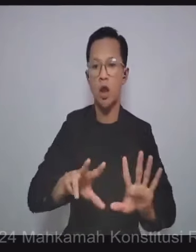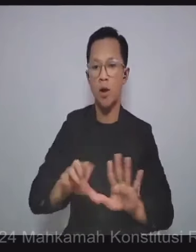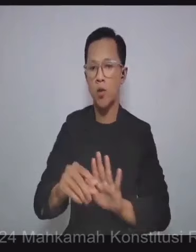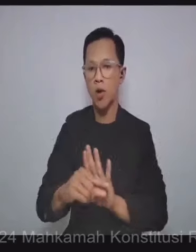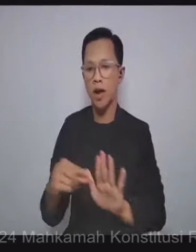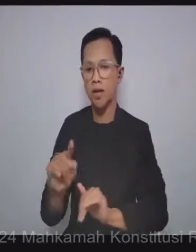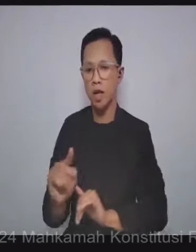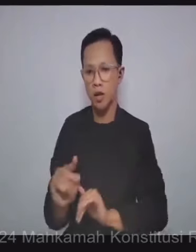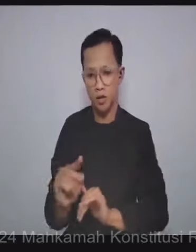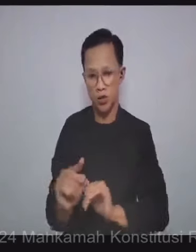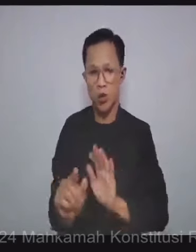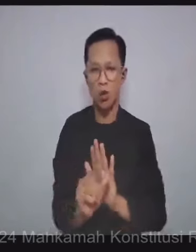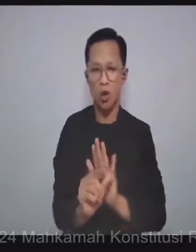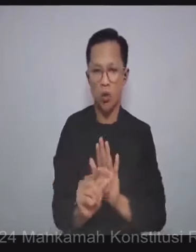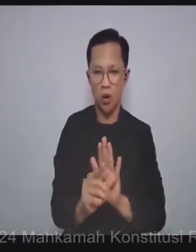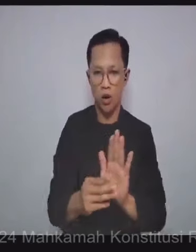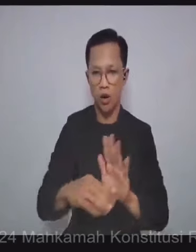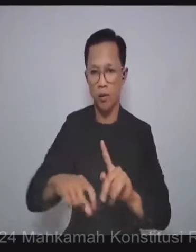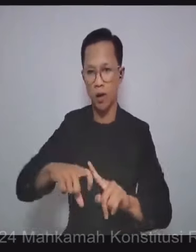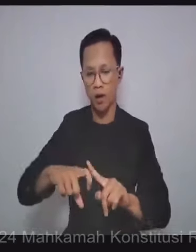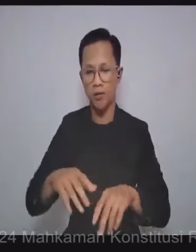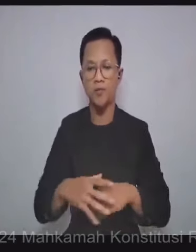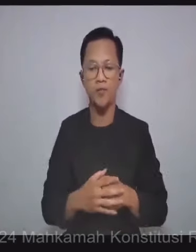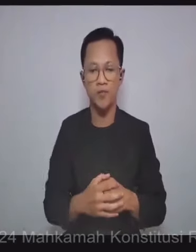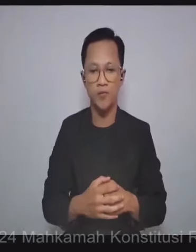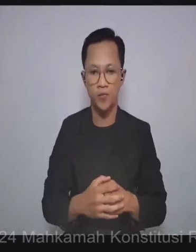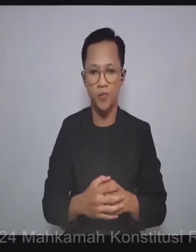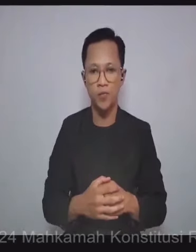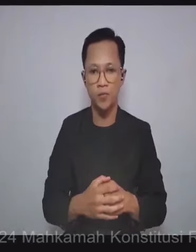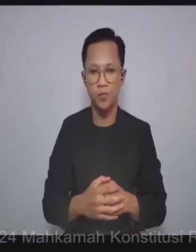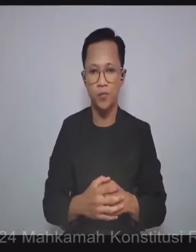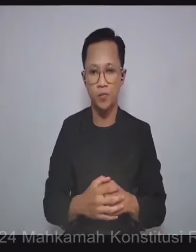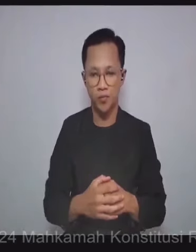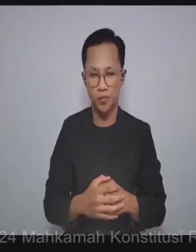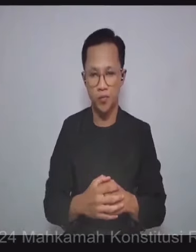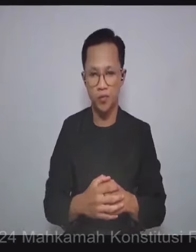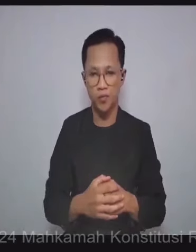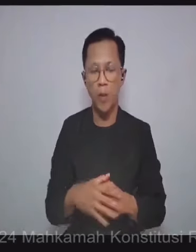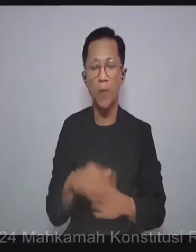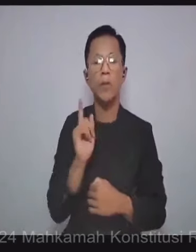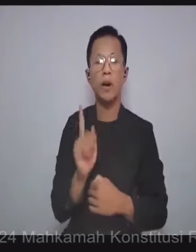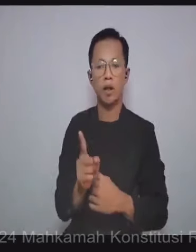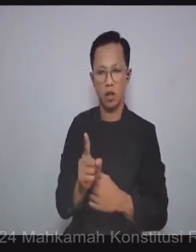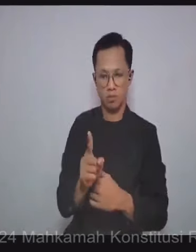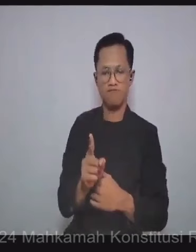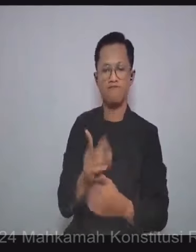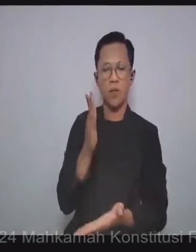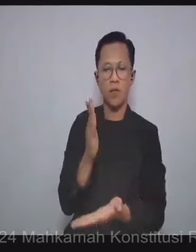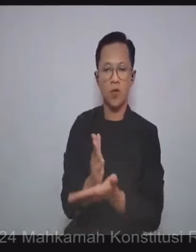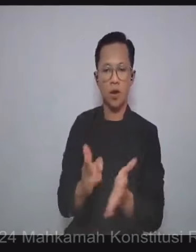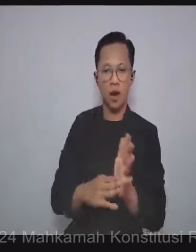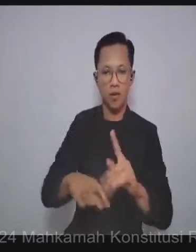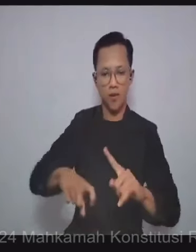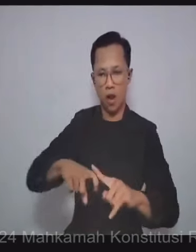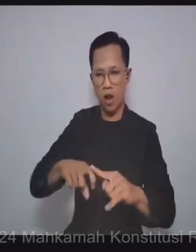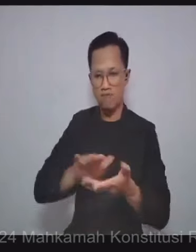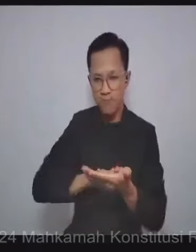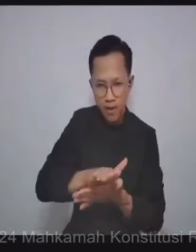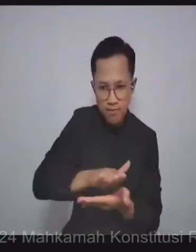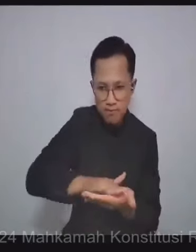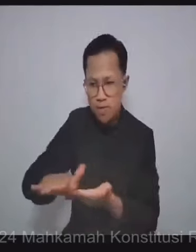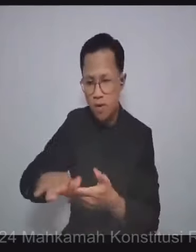menyatakan dan seterusnya dianggap diucapkan bahwa dalam hal ini tidak ada Perintah agar salinan putusan Mahkamah disampaikan segera kepada partai politik